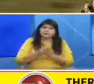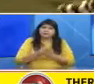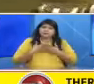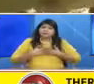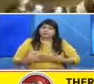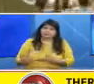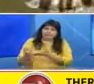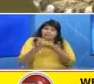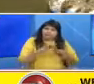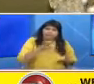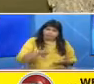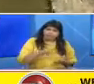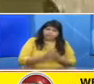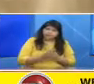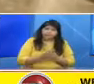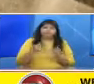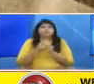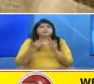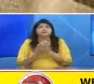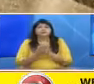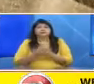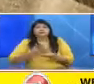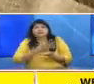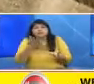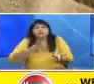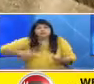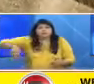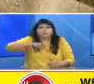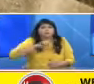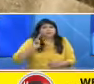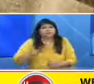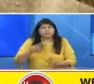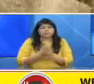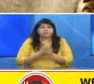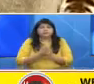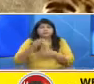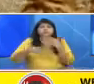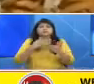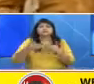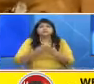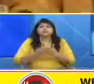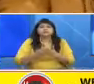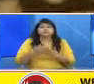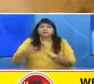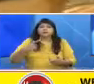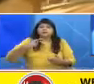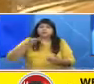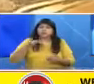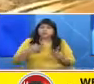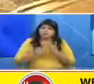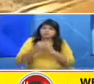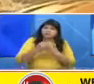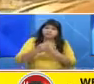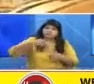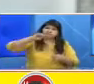संरक्षण करने की आवश्यकता है, बल्कि ऐसा वातावरण भी बनाना होगा जिससे वे सही तरीके से फल